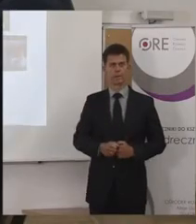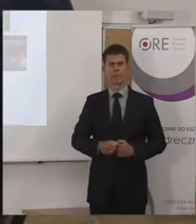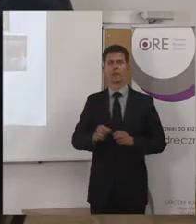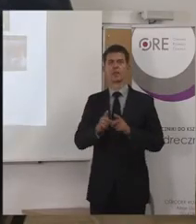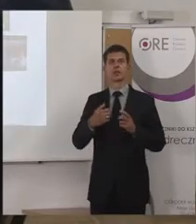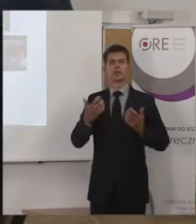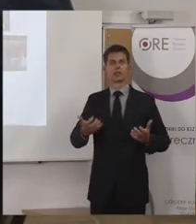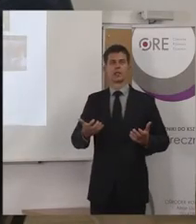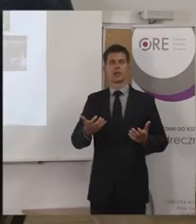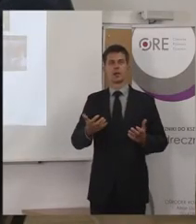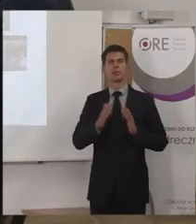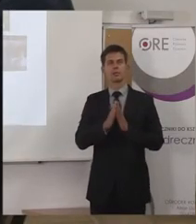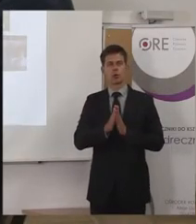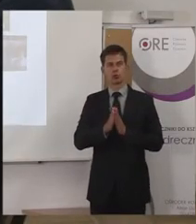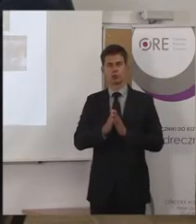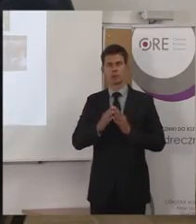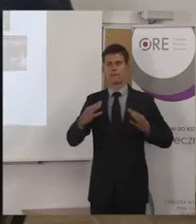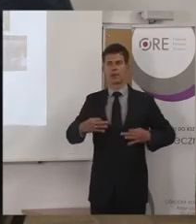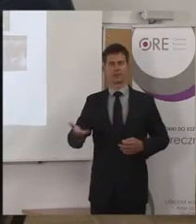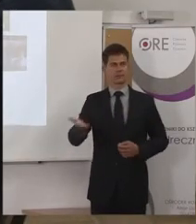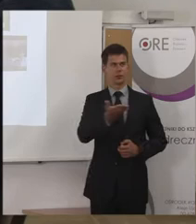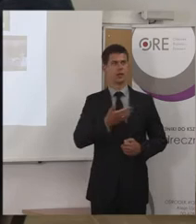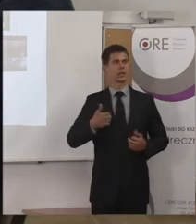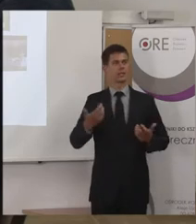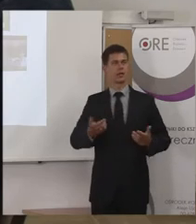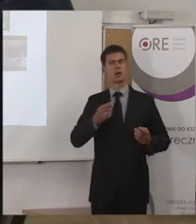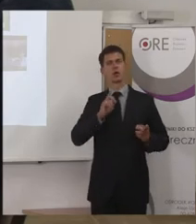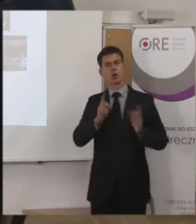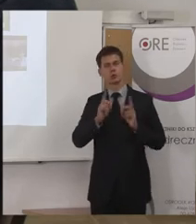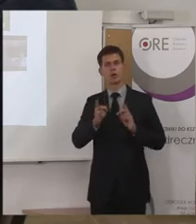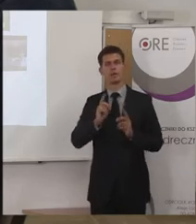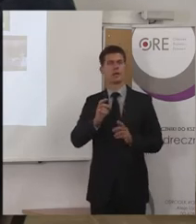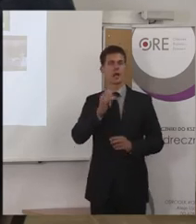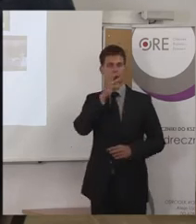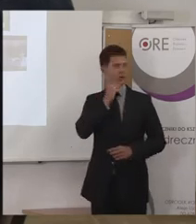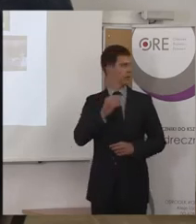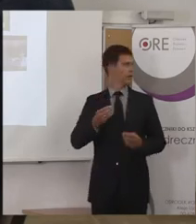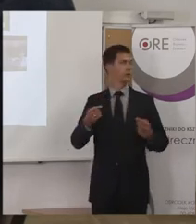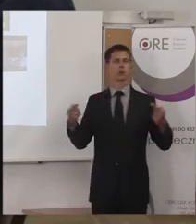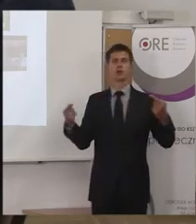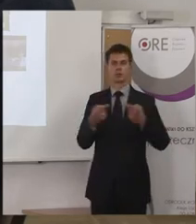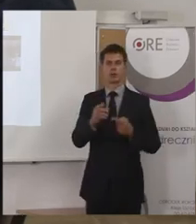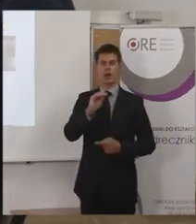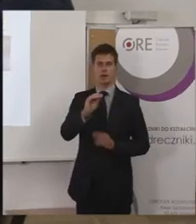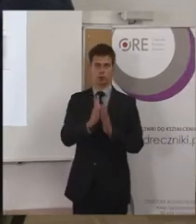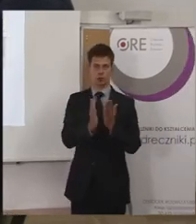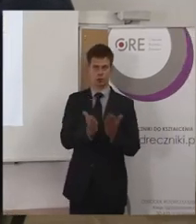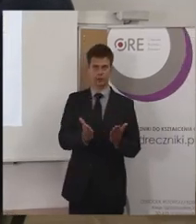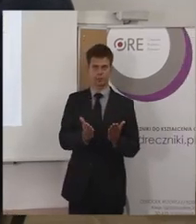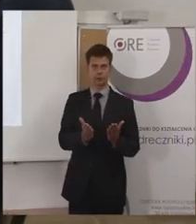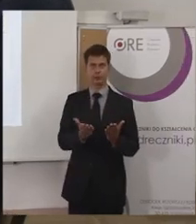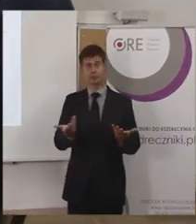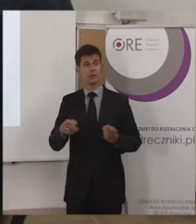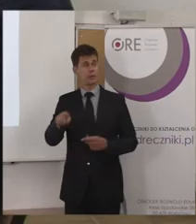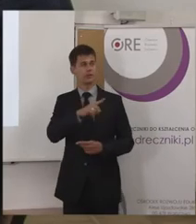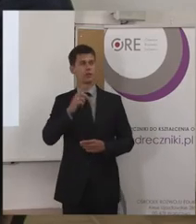Chciałbym poprosić najpierw Państwa, bo chciałbym poprowadzić tutaj rozmowę na temat właśnie dostępności e-podręczników, właśnie Państwa doświadczeń